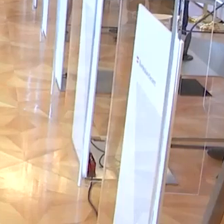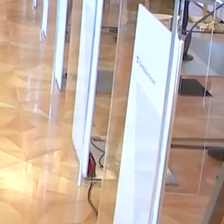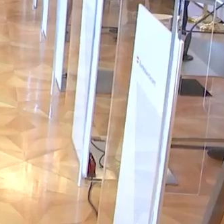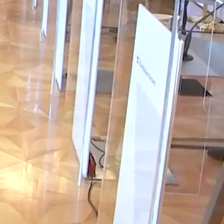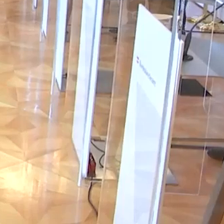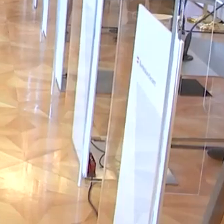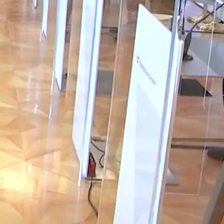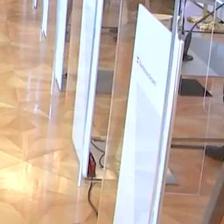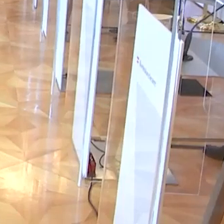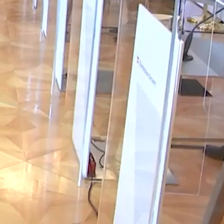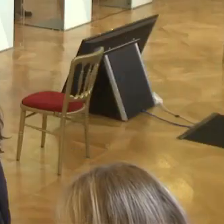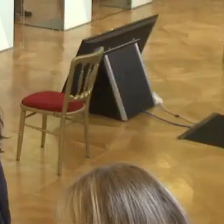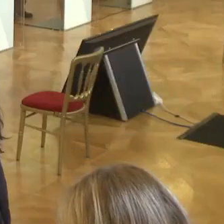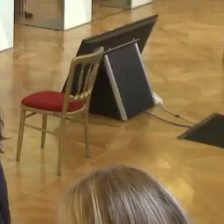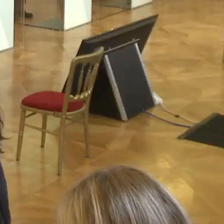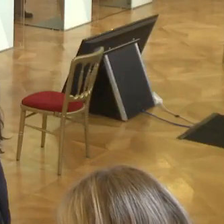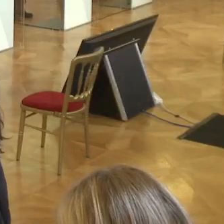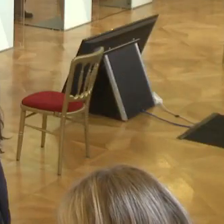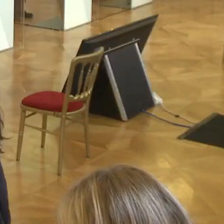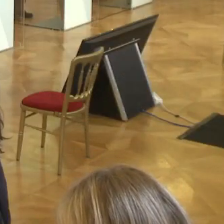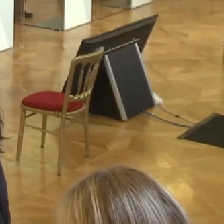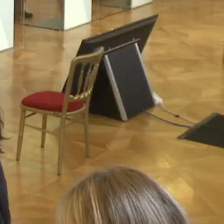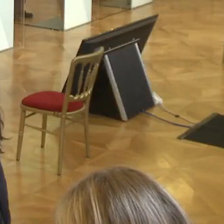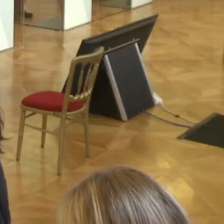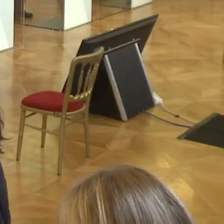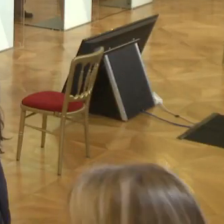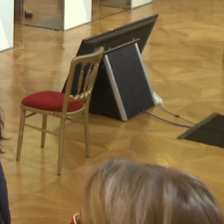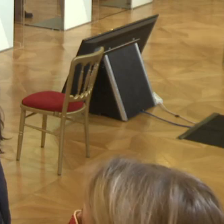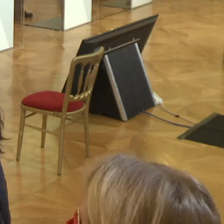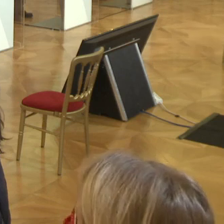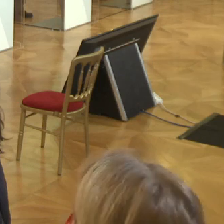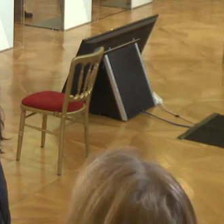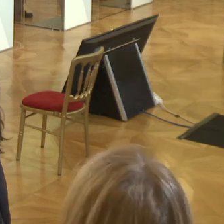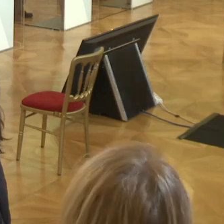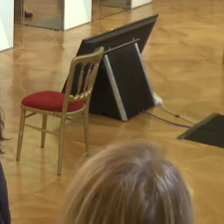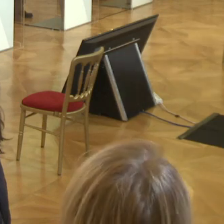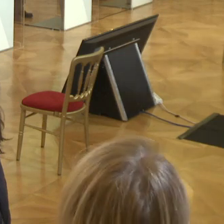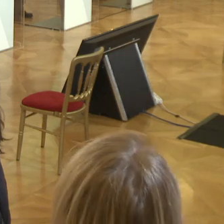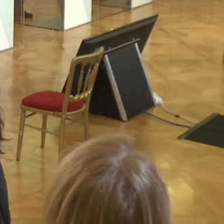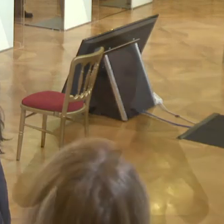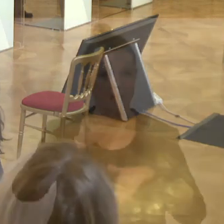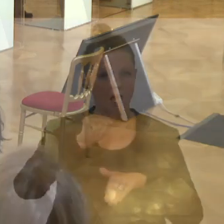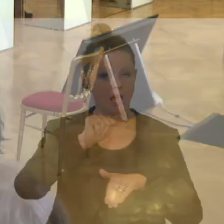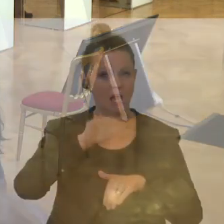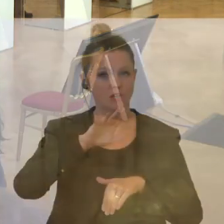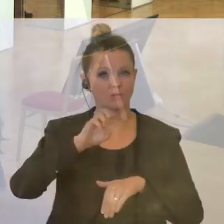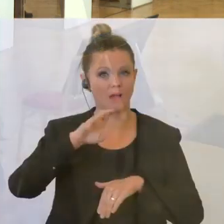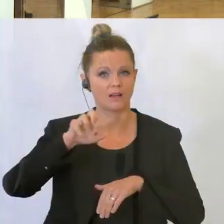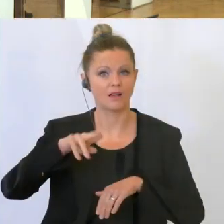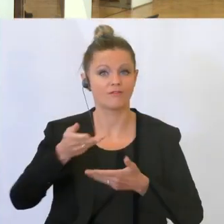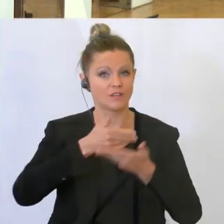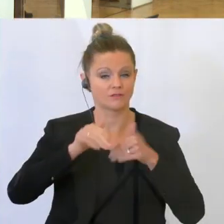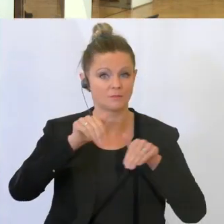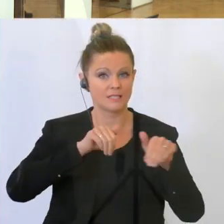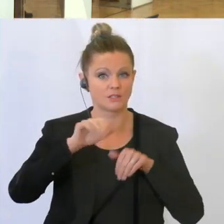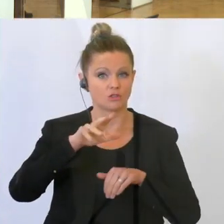Ja, sehr geehrte Damen und Herren, herzlich willkommen zur Pressekonferenz mit Finanzminister Blümel, Arbeitsministerin Aschbacher, Wirtschaftsministerin Schramböck und Vertretern